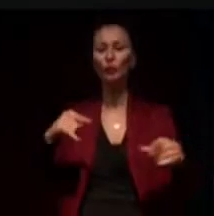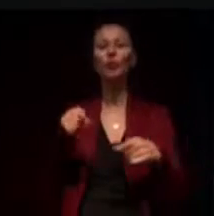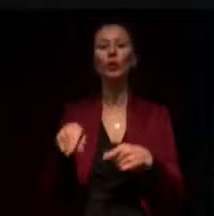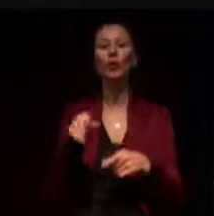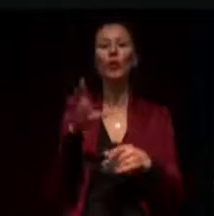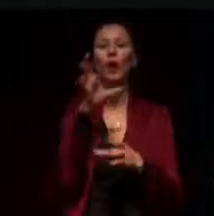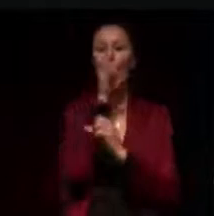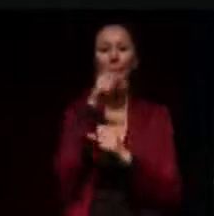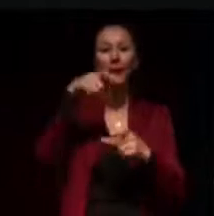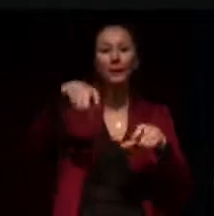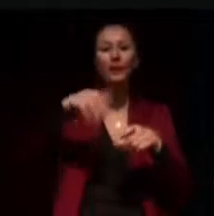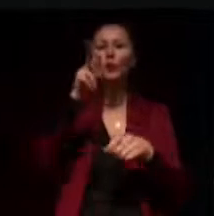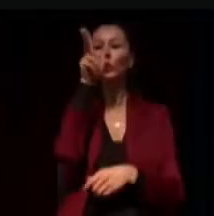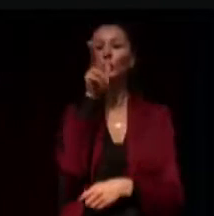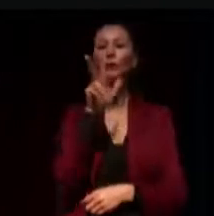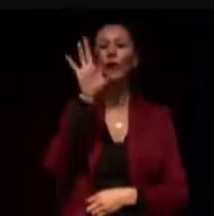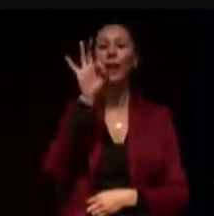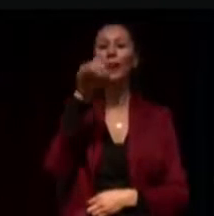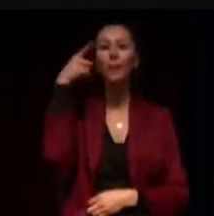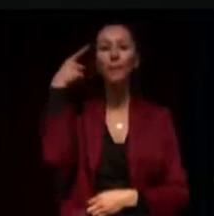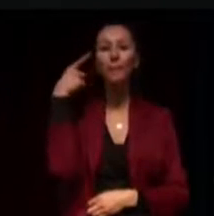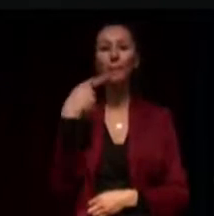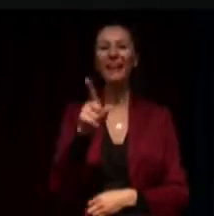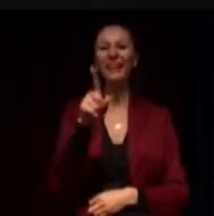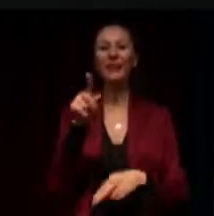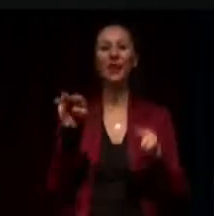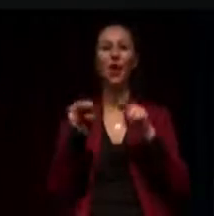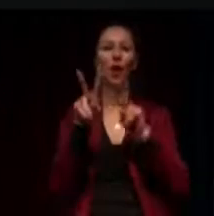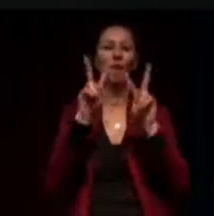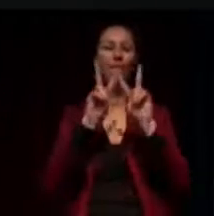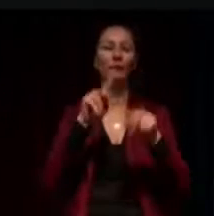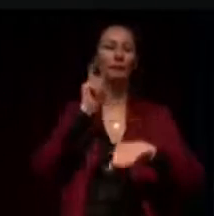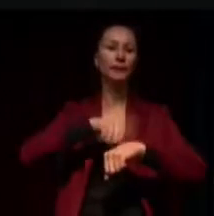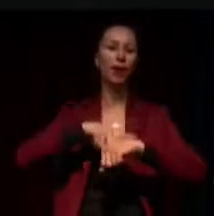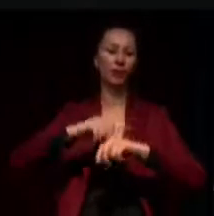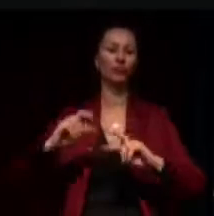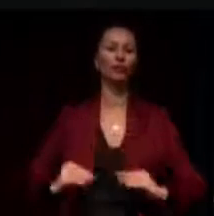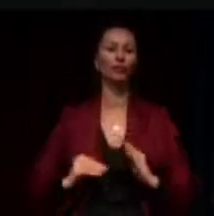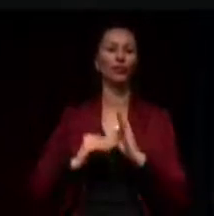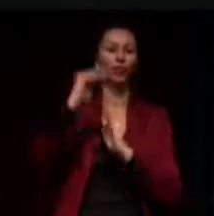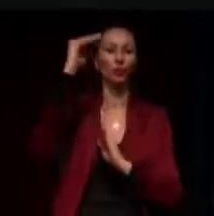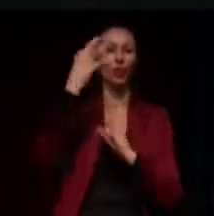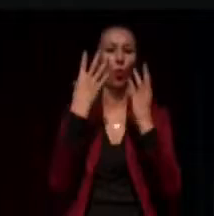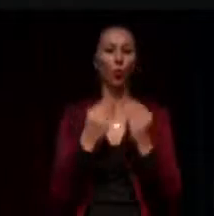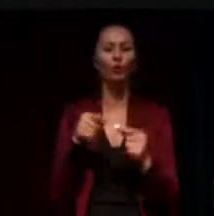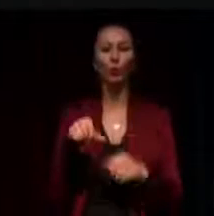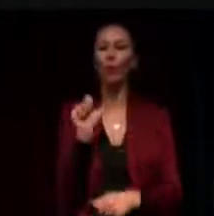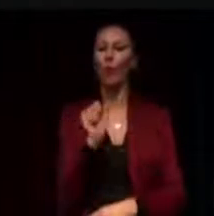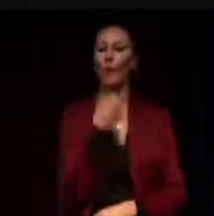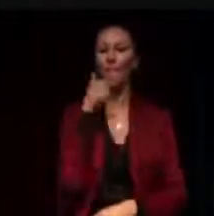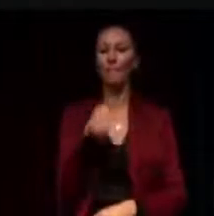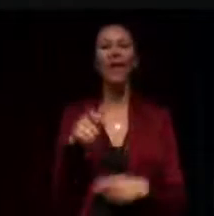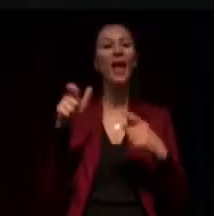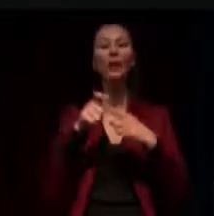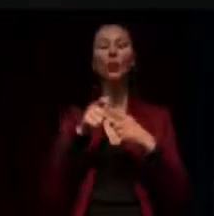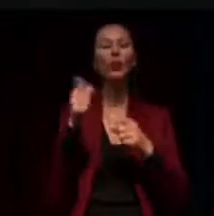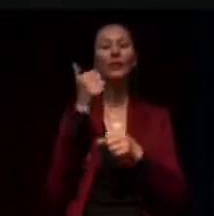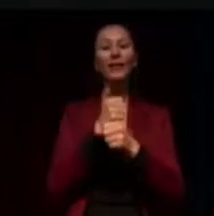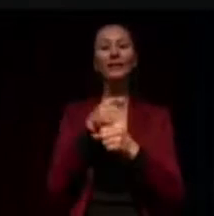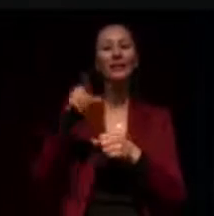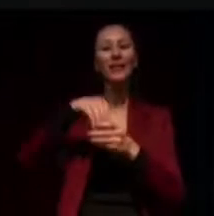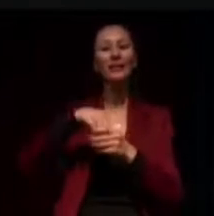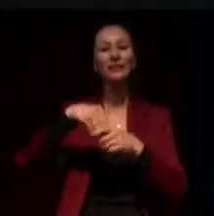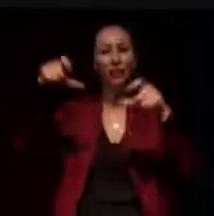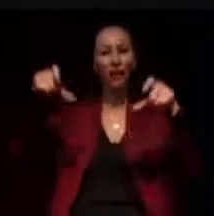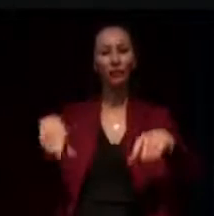kapasitemizi 350 bin kilowatt saate çıkaracağız değerli arkadaşlar. Bu önemli. Esot Gediz